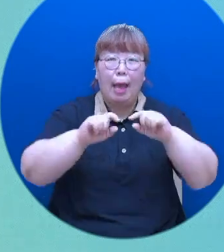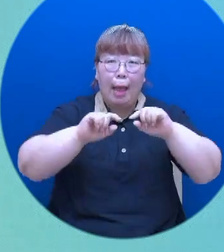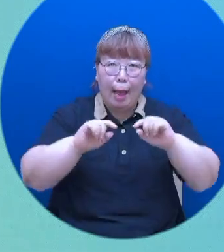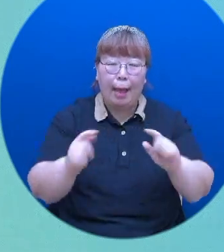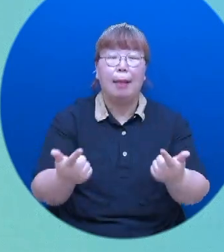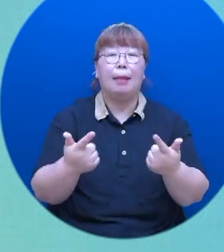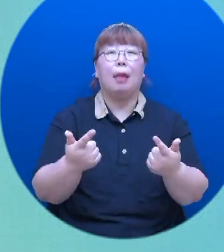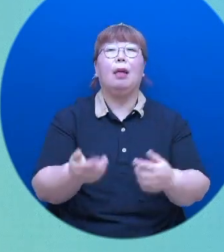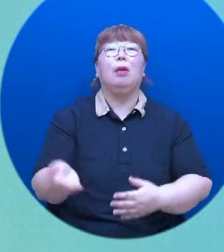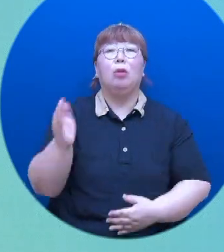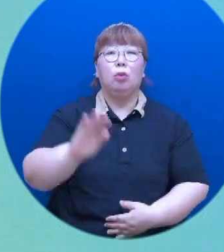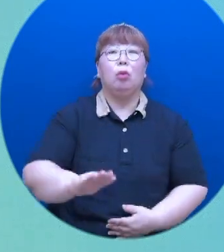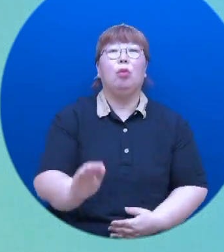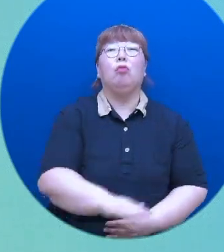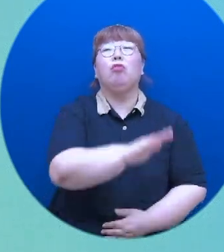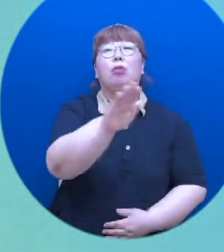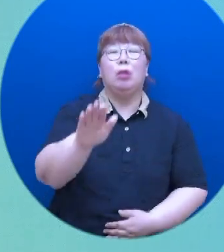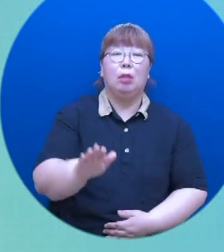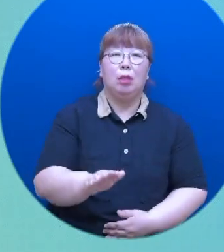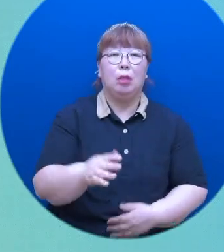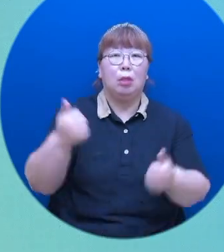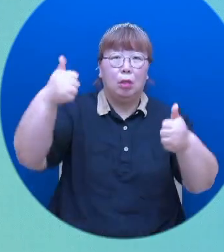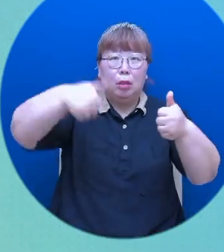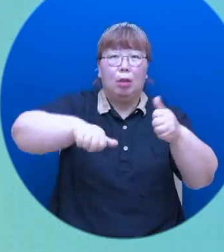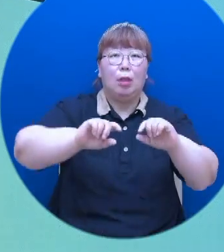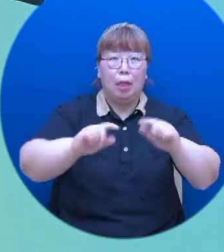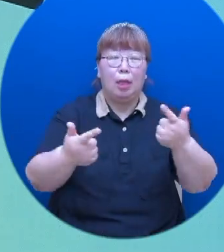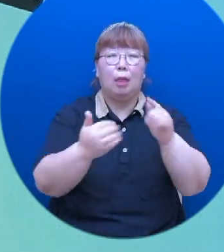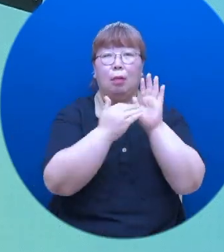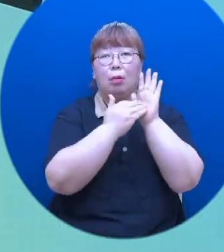할지라도 우리는 절하지 않겠습니다.